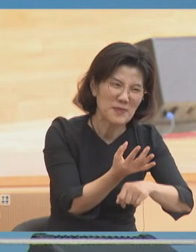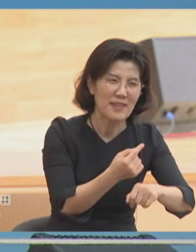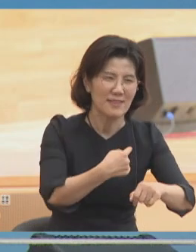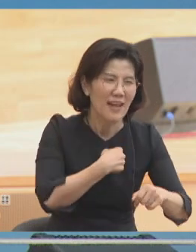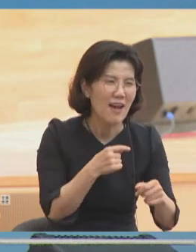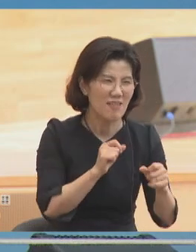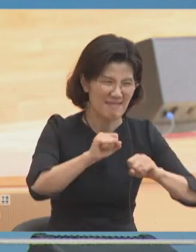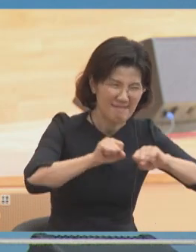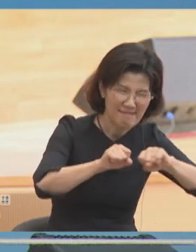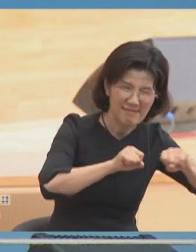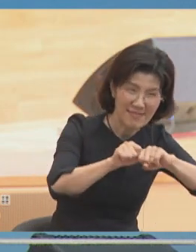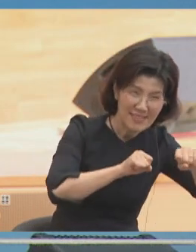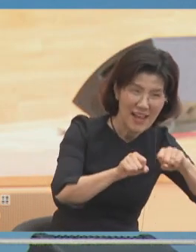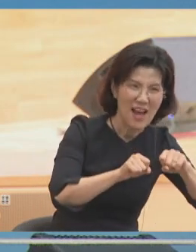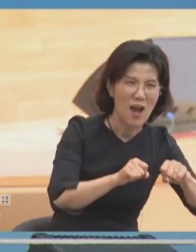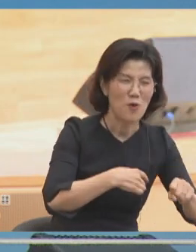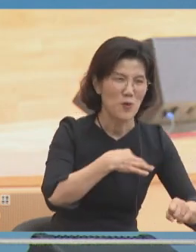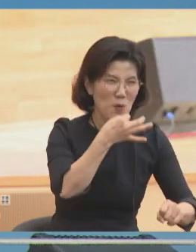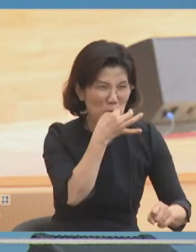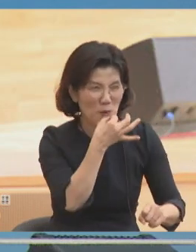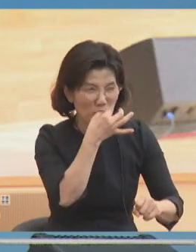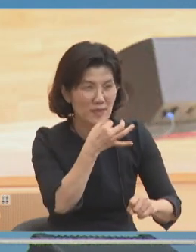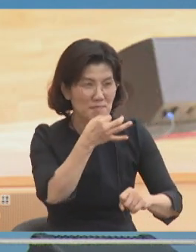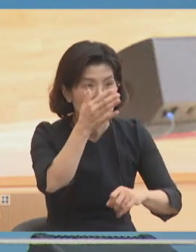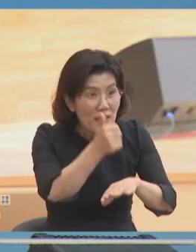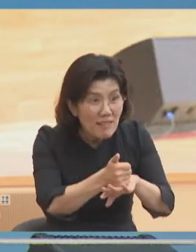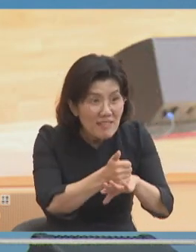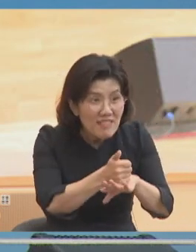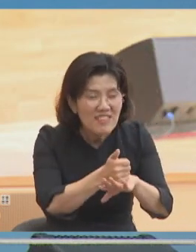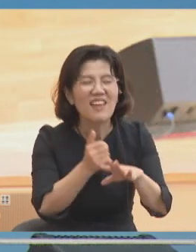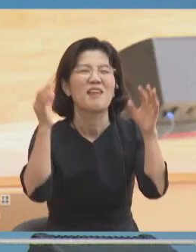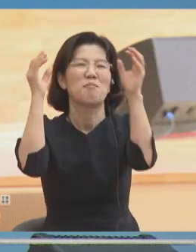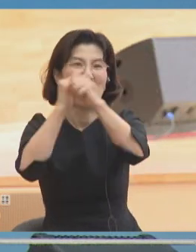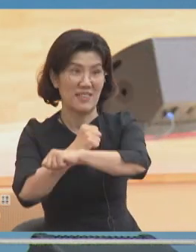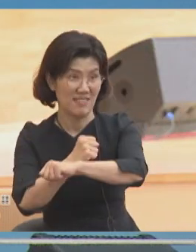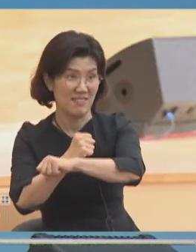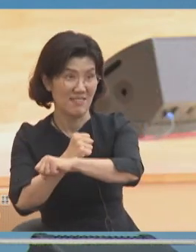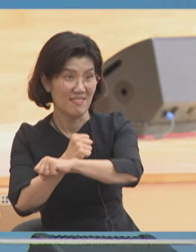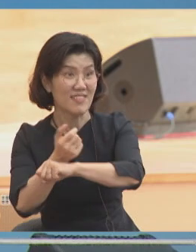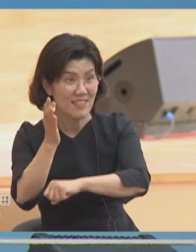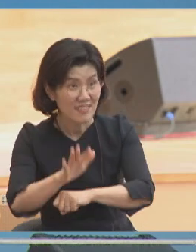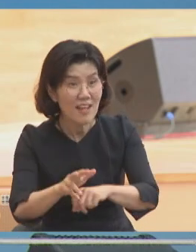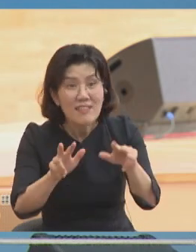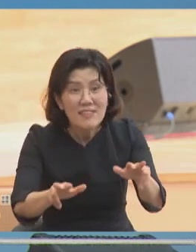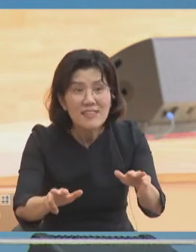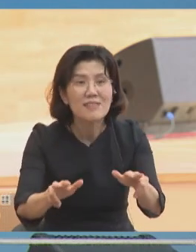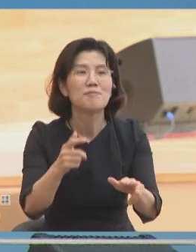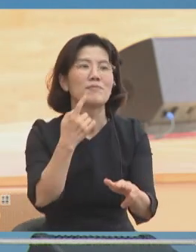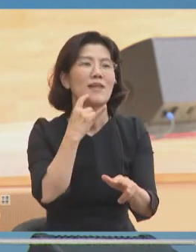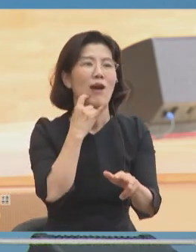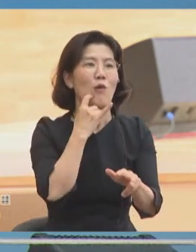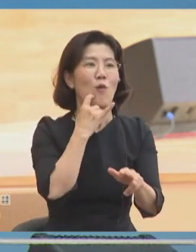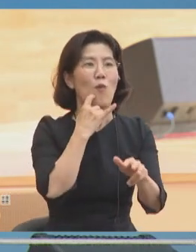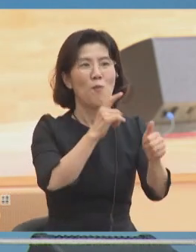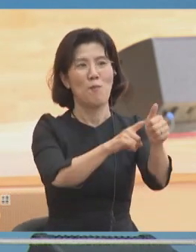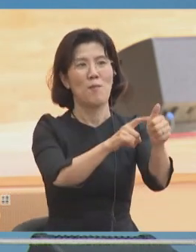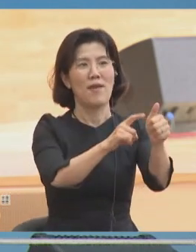사람 그래서 무리수를 다가 결국에는 망쳐 버려 왔습니다 근데 지금이 야곱에게